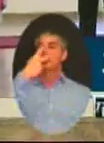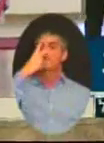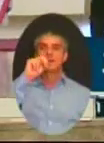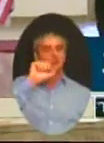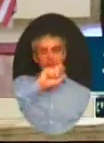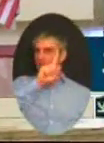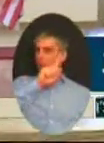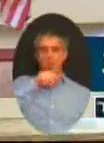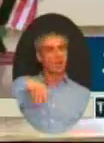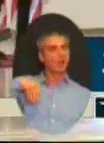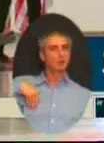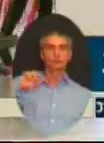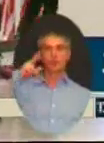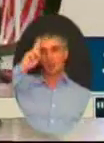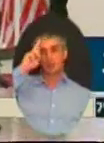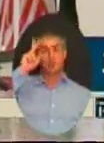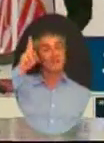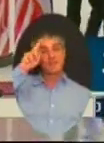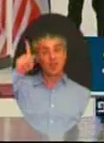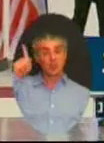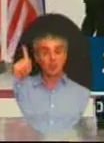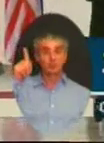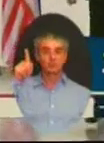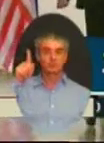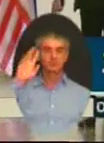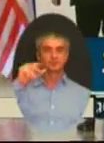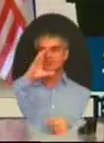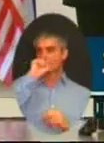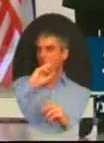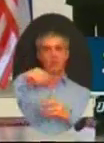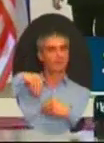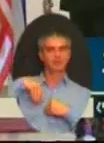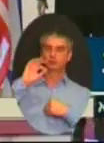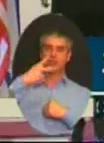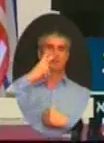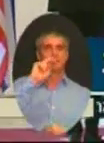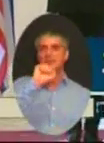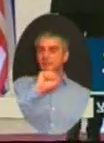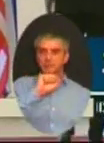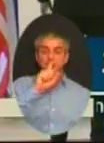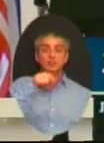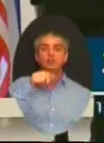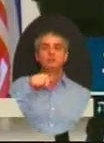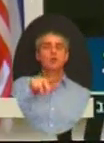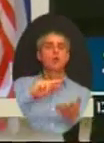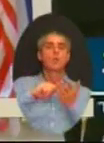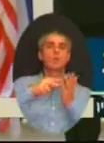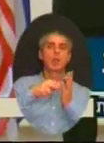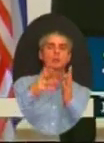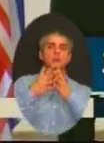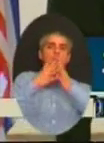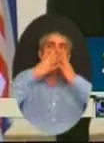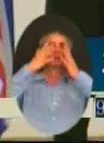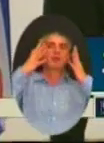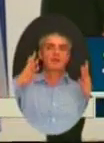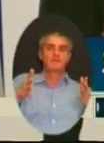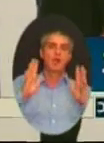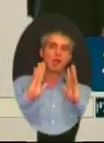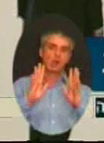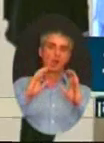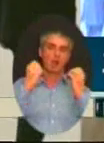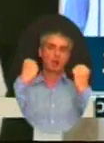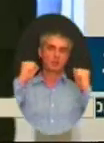לא בכיס של הליכוד, והליכוד והרפובליקן לא בכיס של פנס. יש פה מפה פוליטית רחבה, ככה